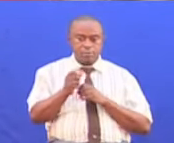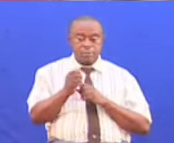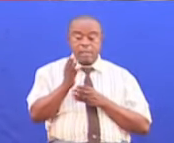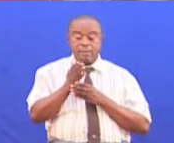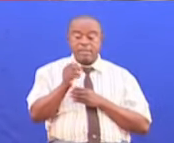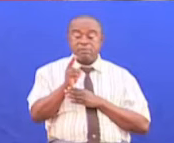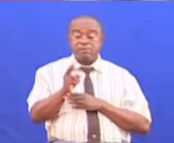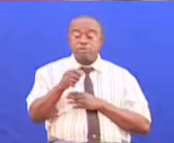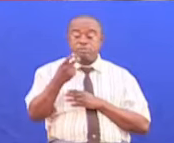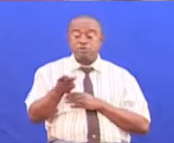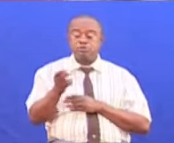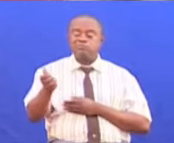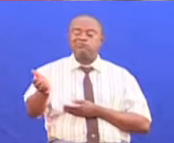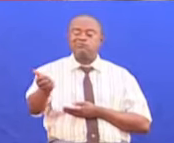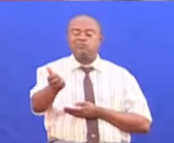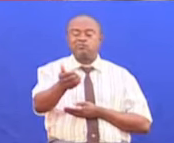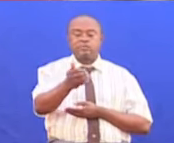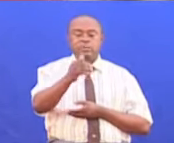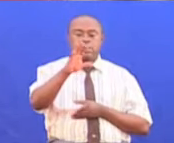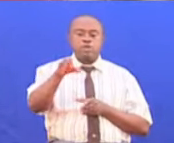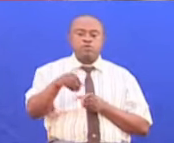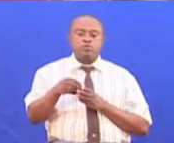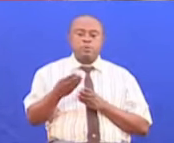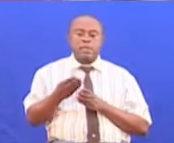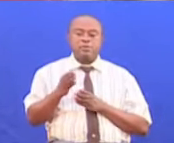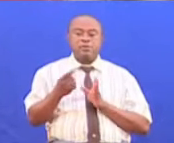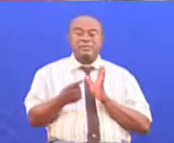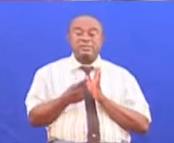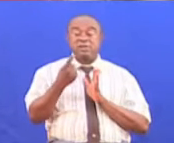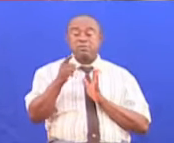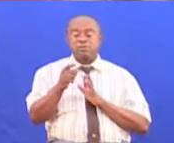shau haziko usan jum ya shilingi bilion